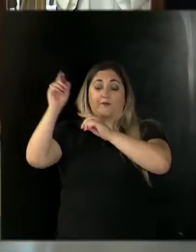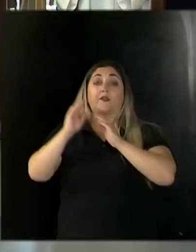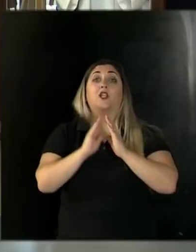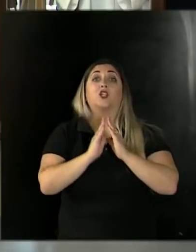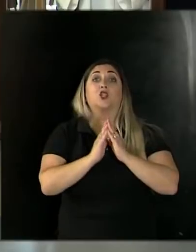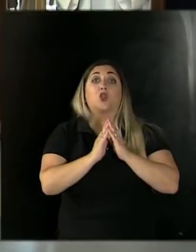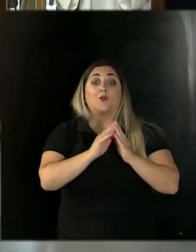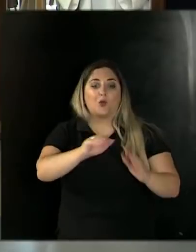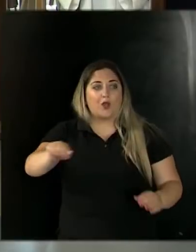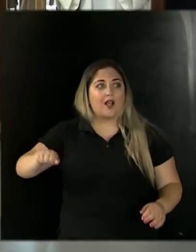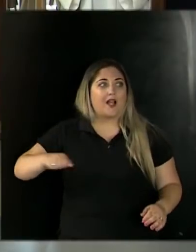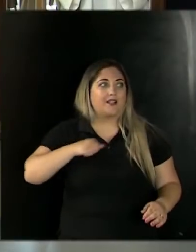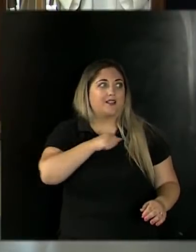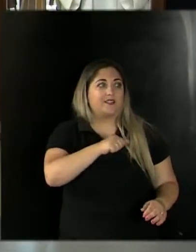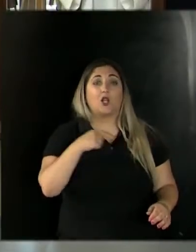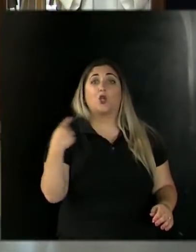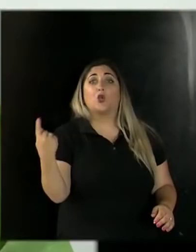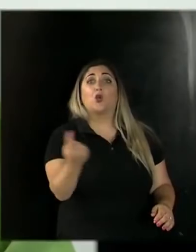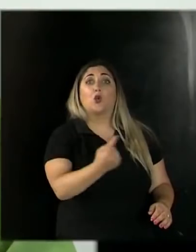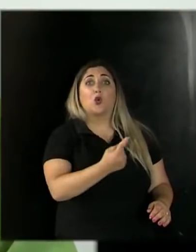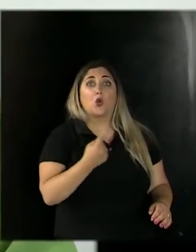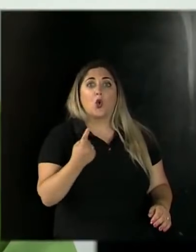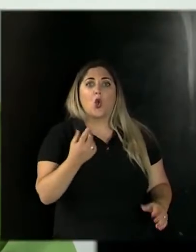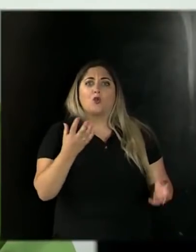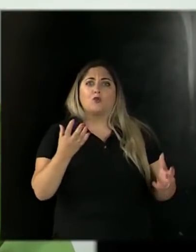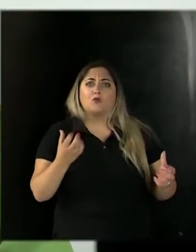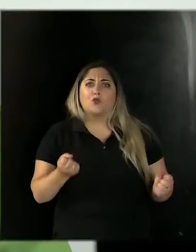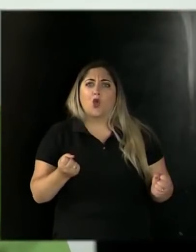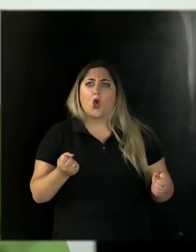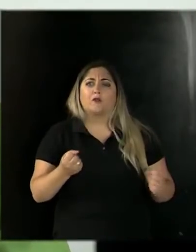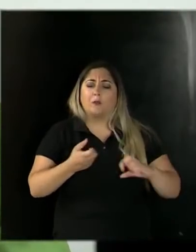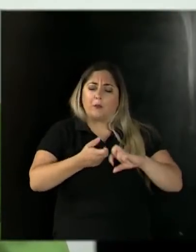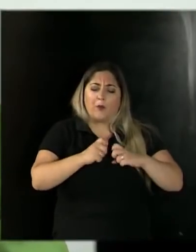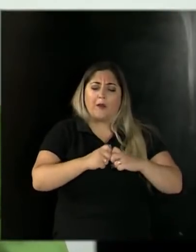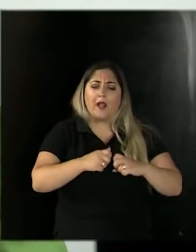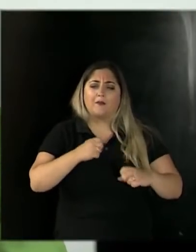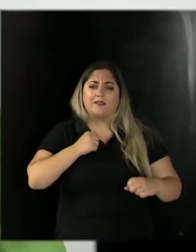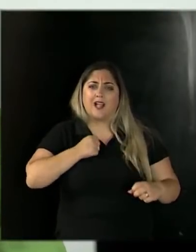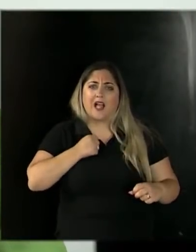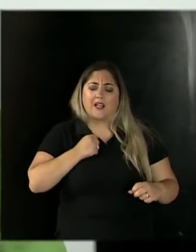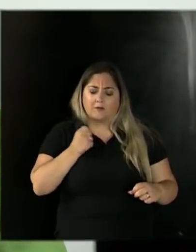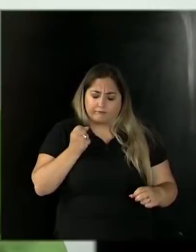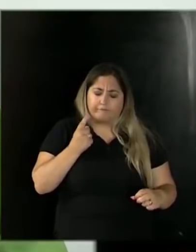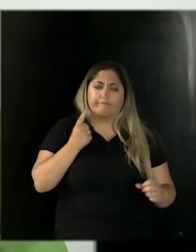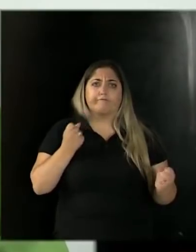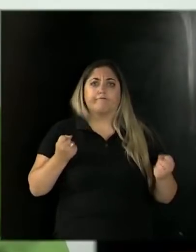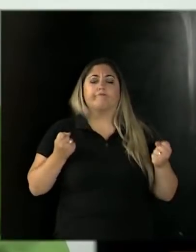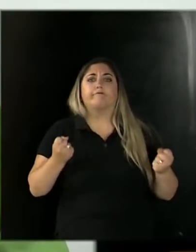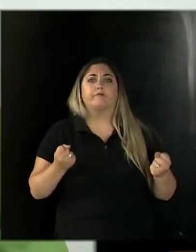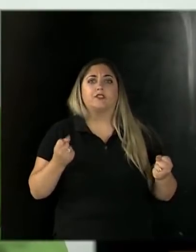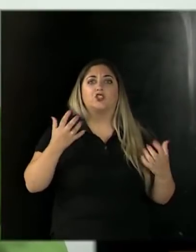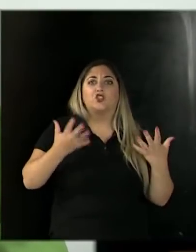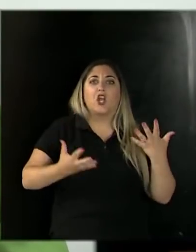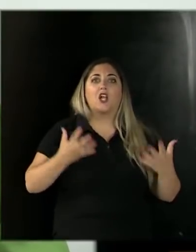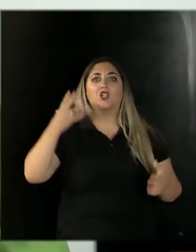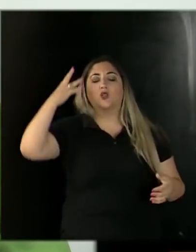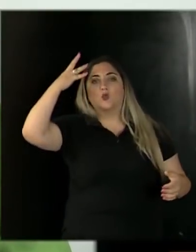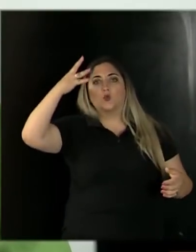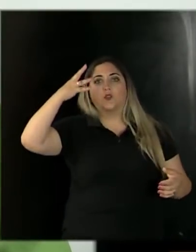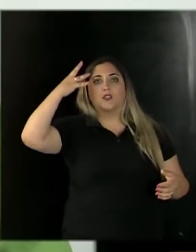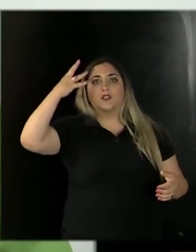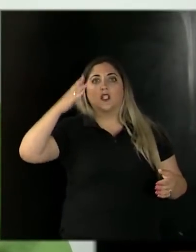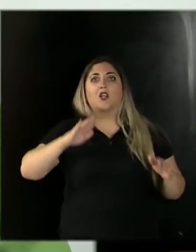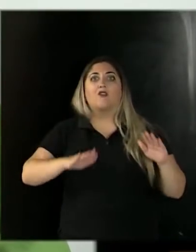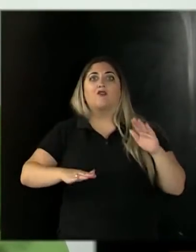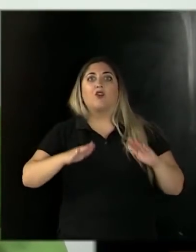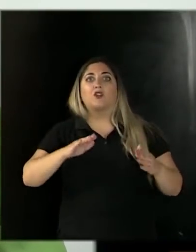Nitolbu għalina li l-koll għandna n-niggiża tagħna fil-ħajja, xi ħaġa li tumiljana, tinkwetana, xi